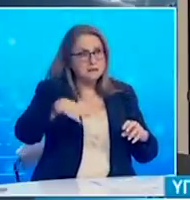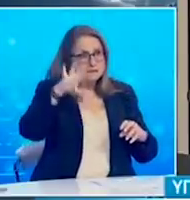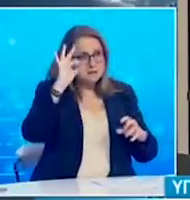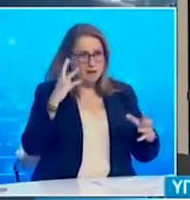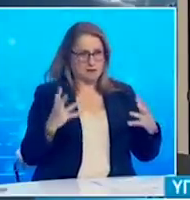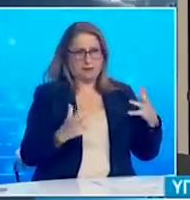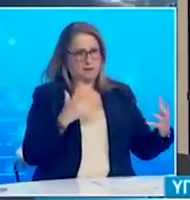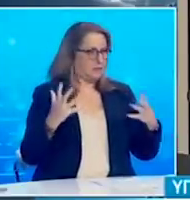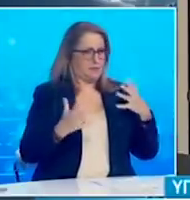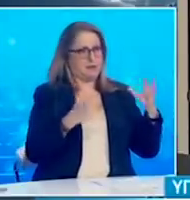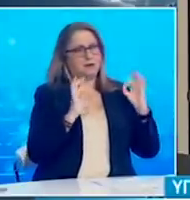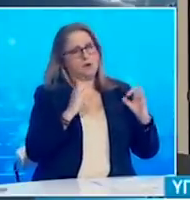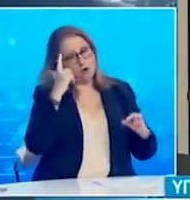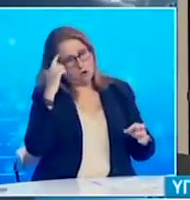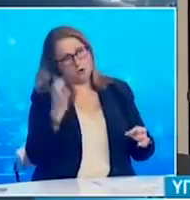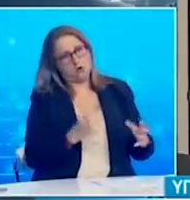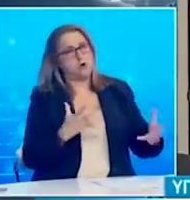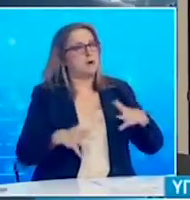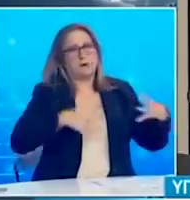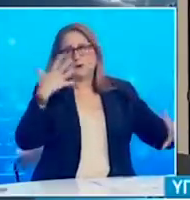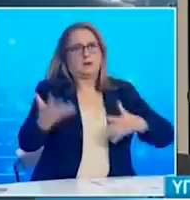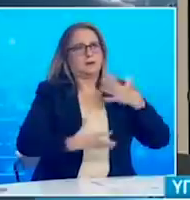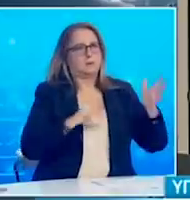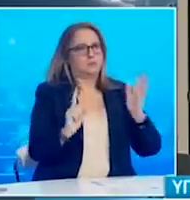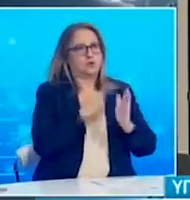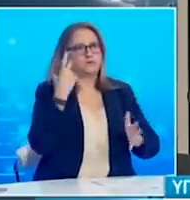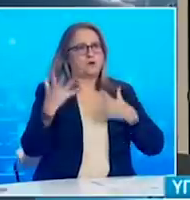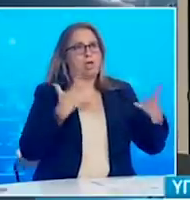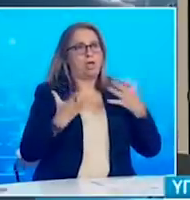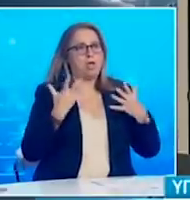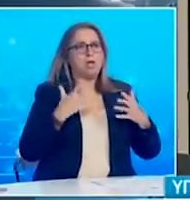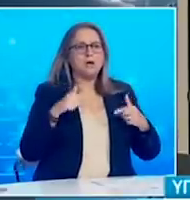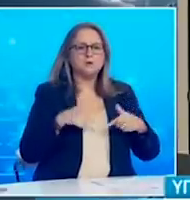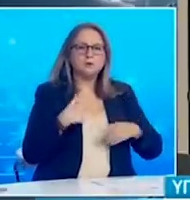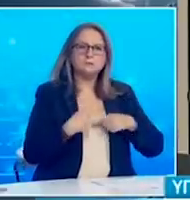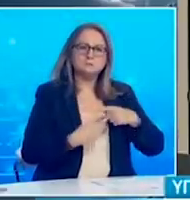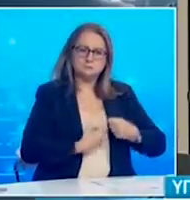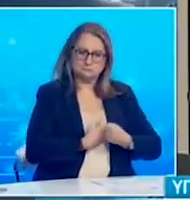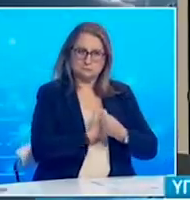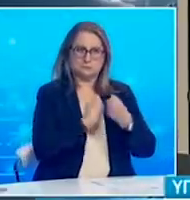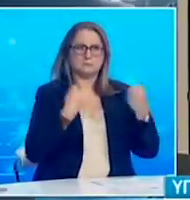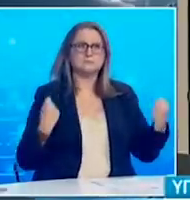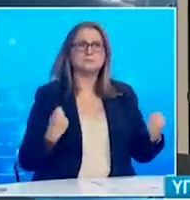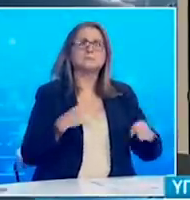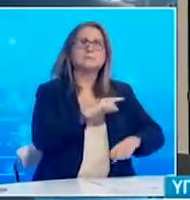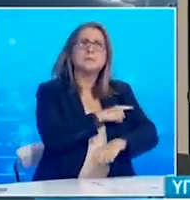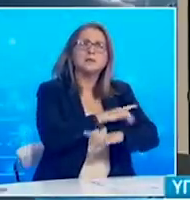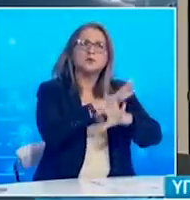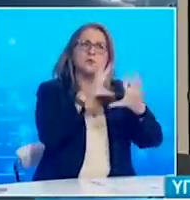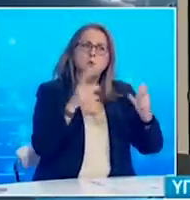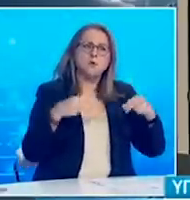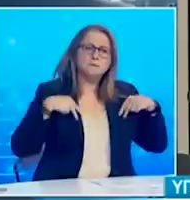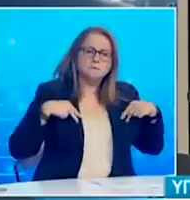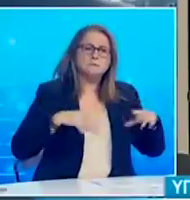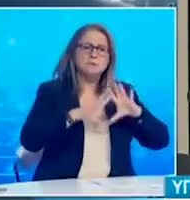6 μήνες, και σήμερα διαφορετικά την αντιμετωπίζουμε και θα την αντιμετωπίσουμε. Και είμαστε σε θέση να